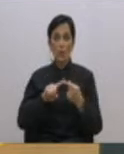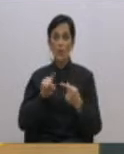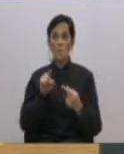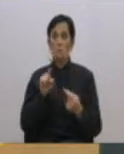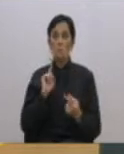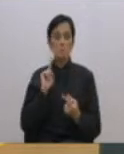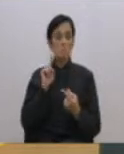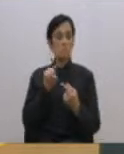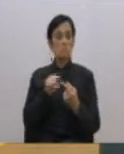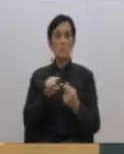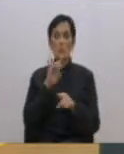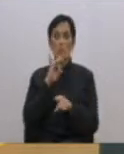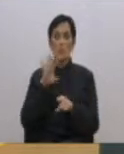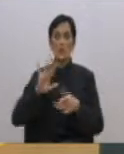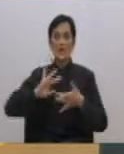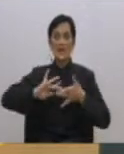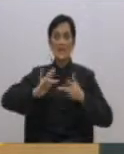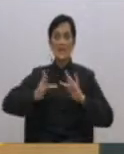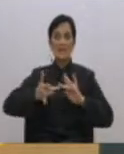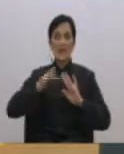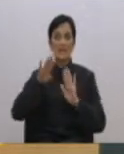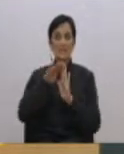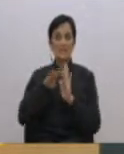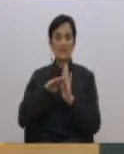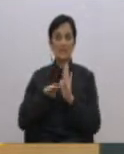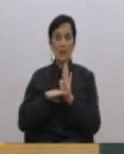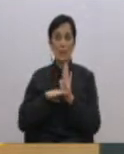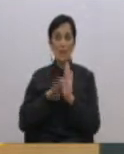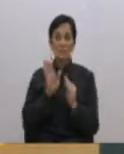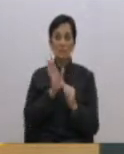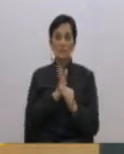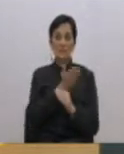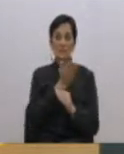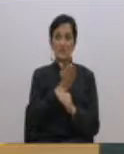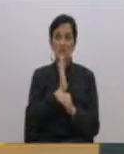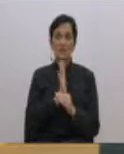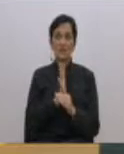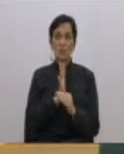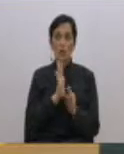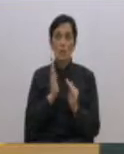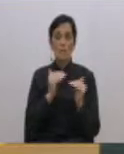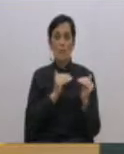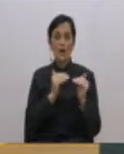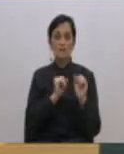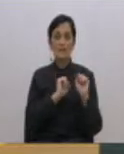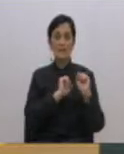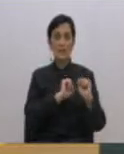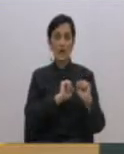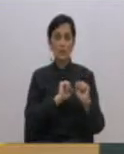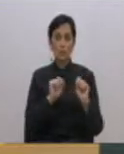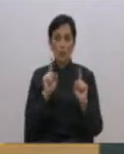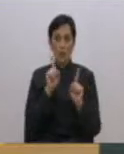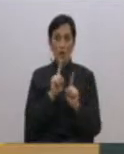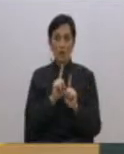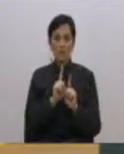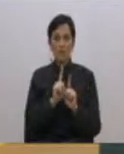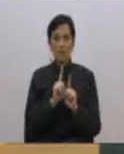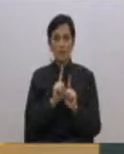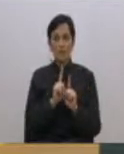მიერთებული ინტერნეტ სისტემასთან და იქნება მაქსიმალურად დაცული. Ასევე